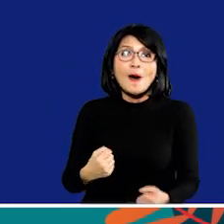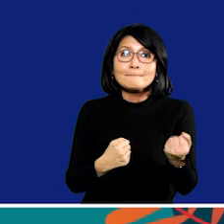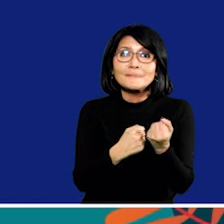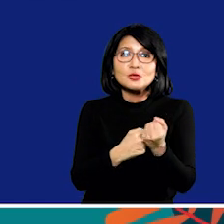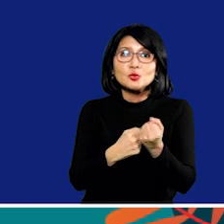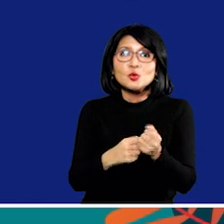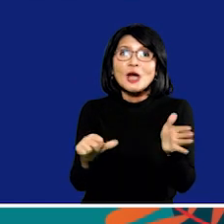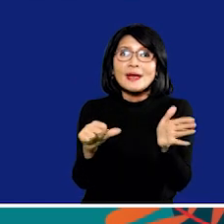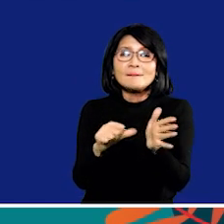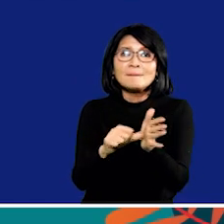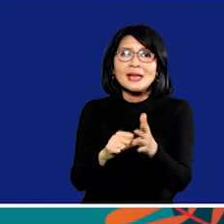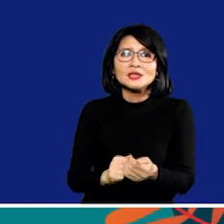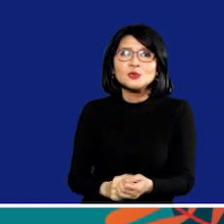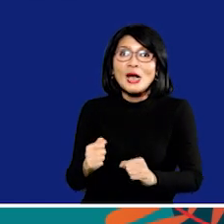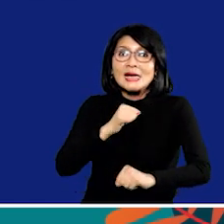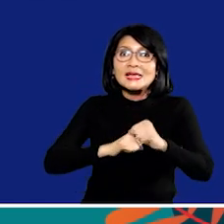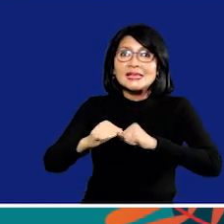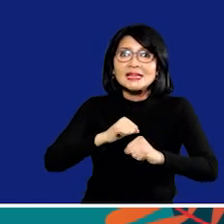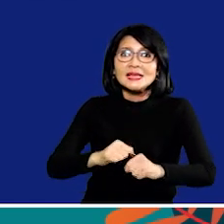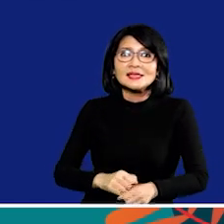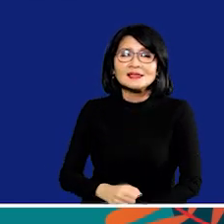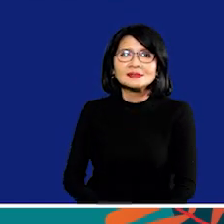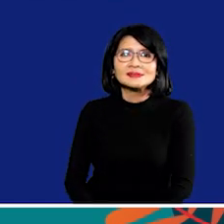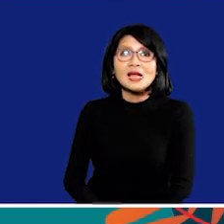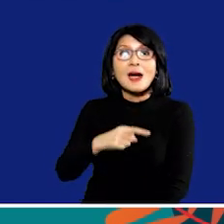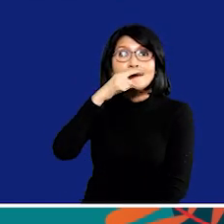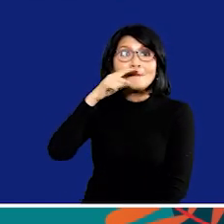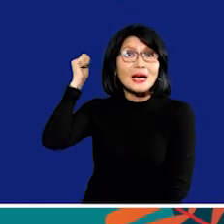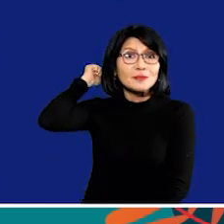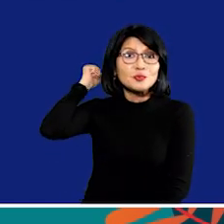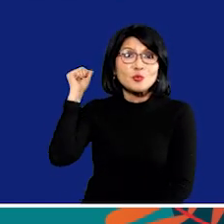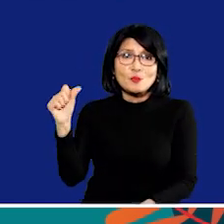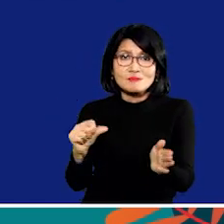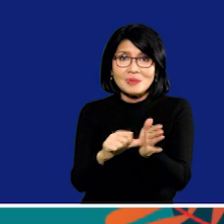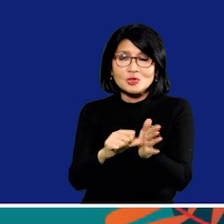Echa mendukung dan membantu dalam kegiatan kreatif ini? Dapat bantuan nggak dari mereka?